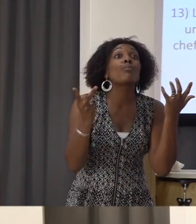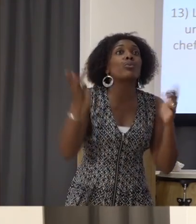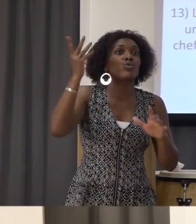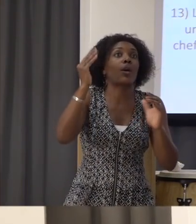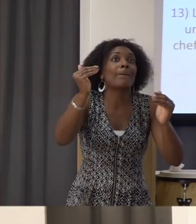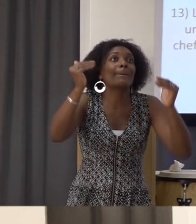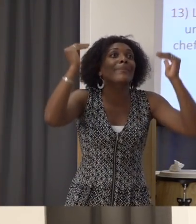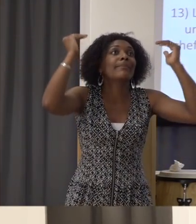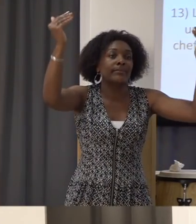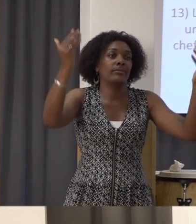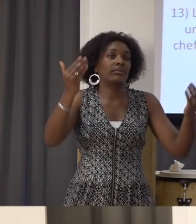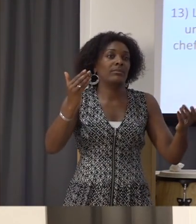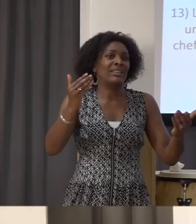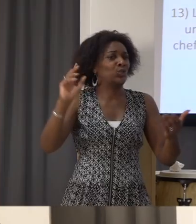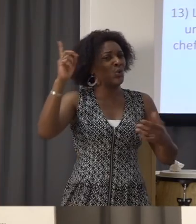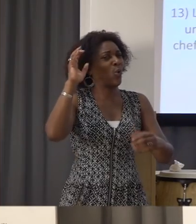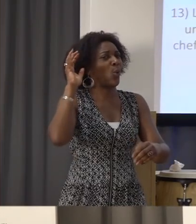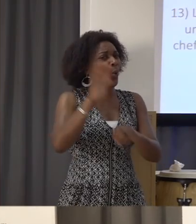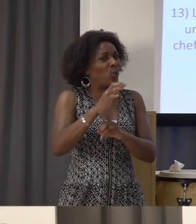Le Seigneur, il n'est pas contre.